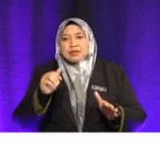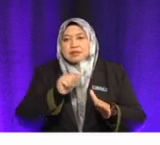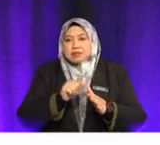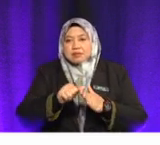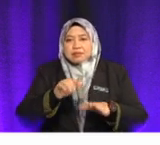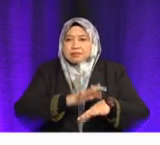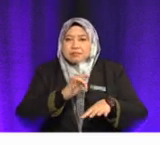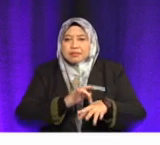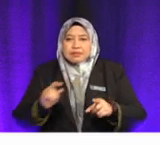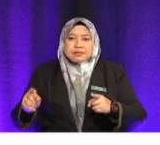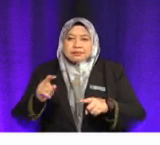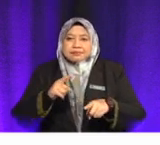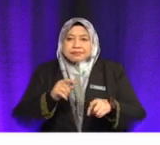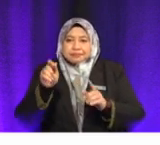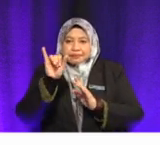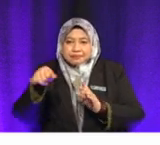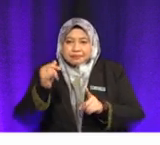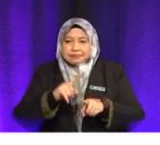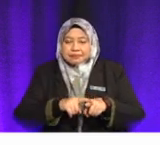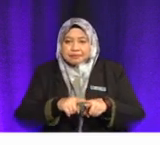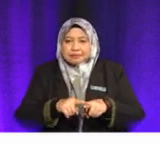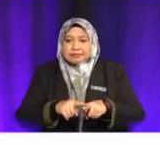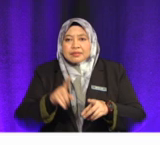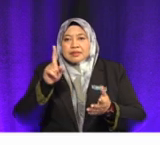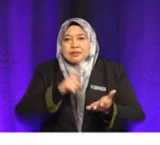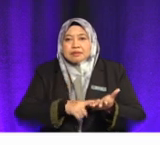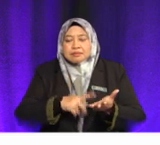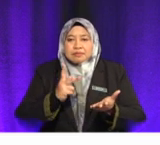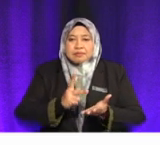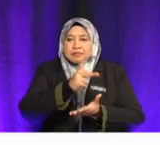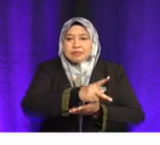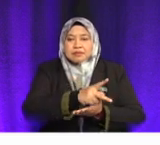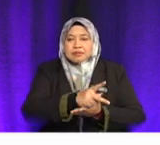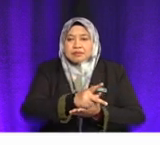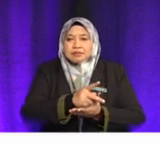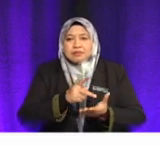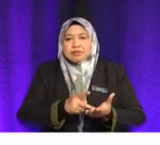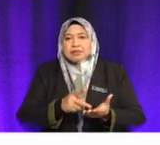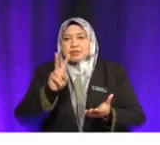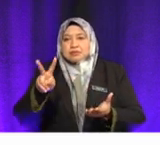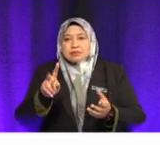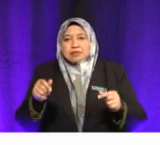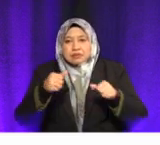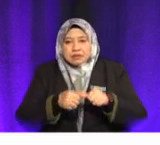oke apa kalau sebagai titik yang berjarak sama dari dua titik